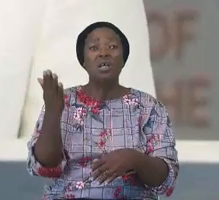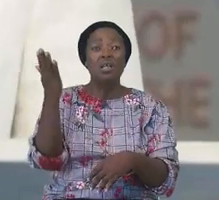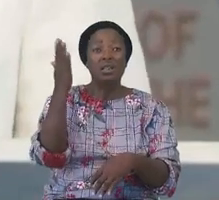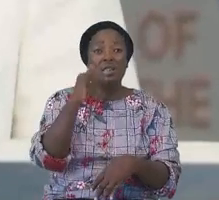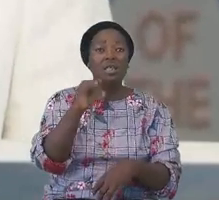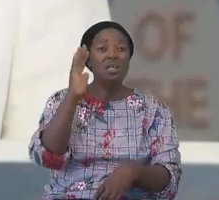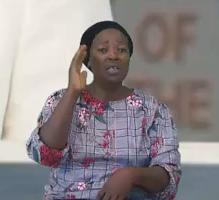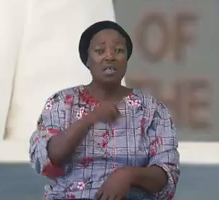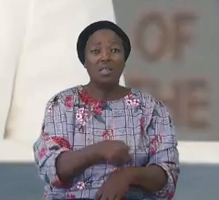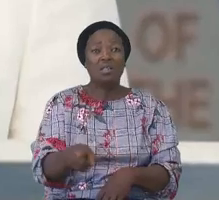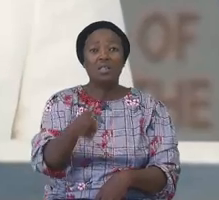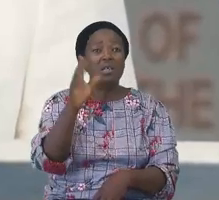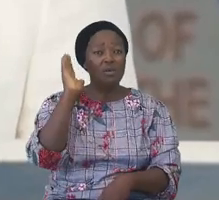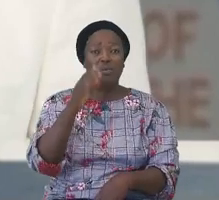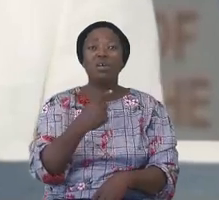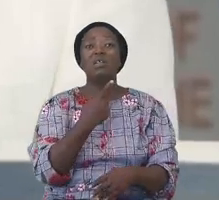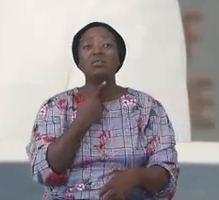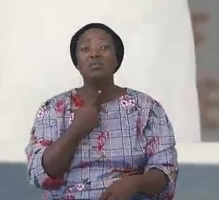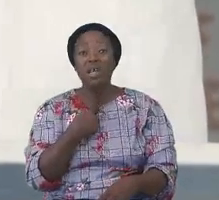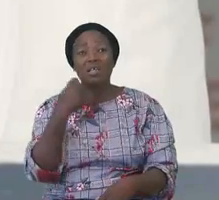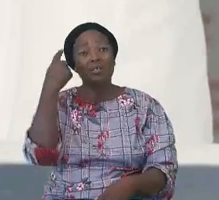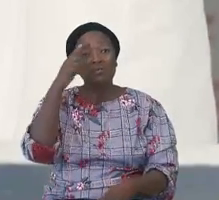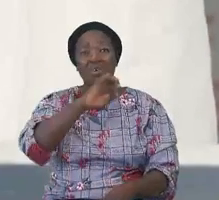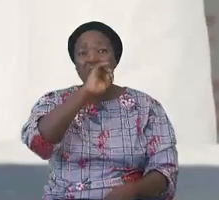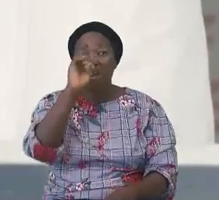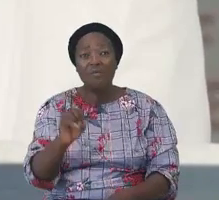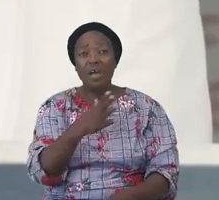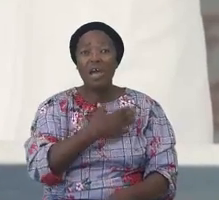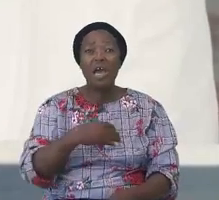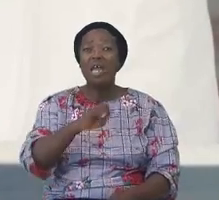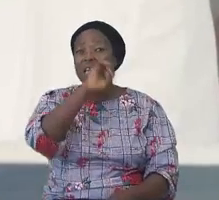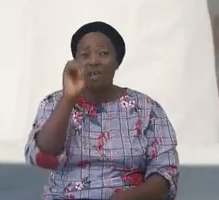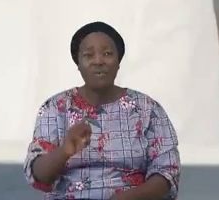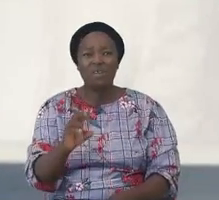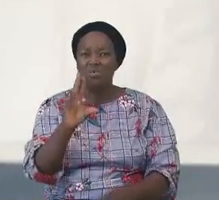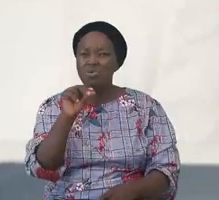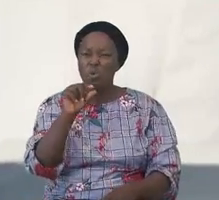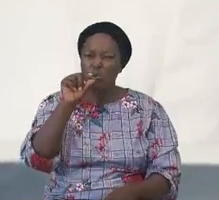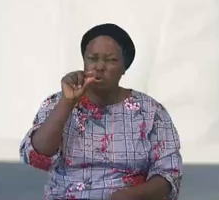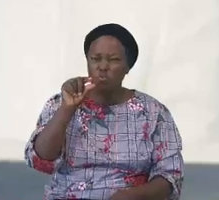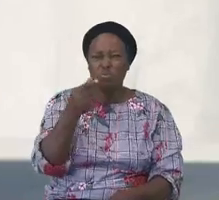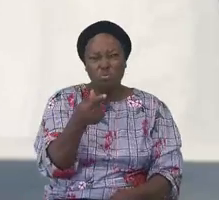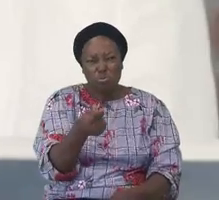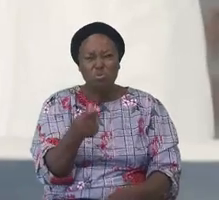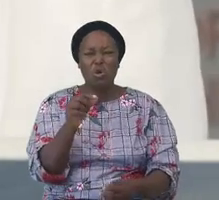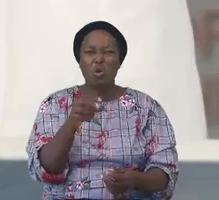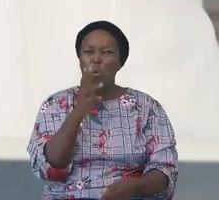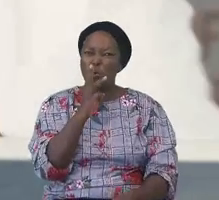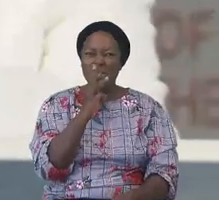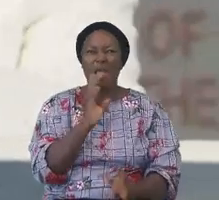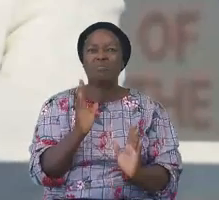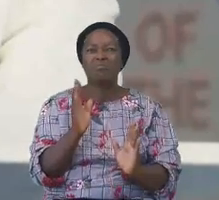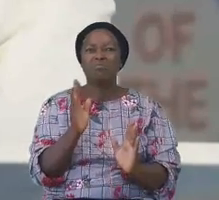ceux qui n'ont pas Christ sur la terre maintenant, ils auront soif pour toujours et pour